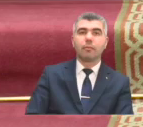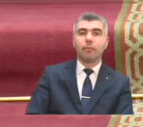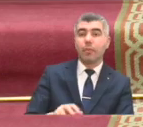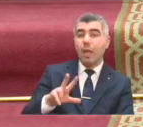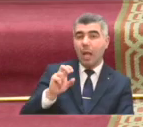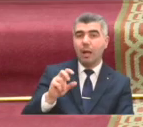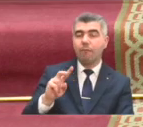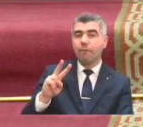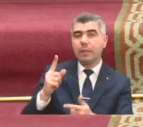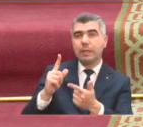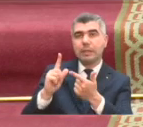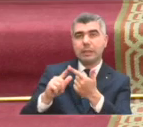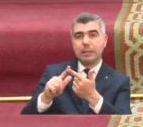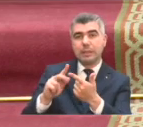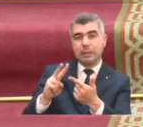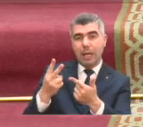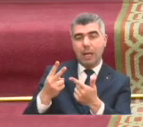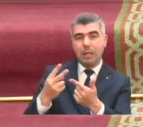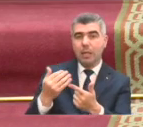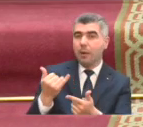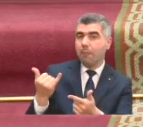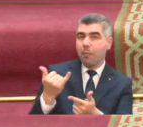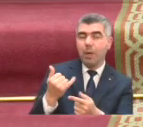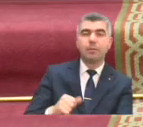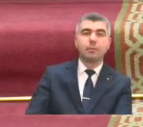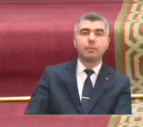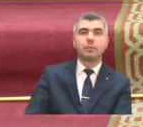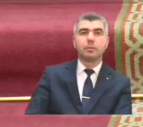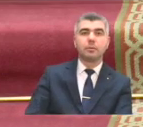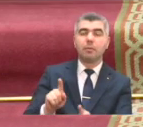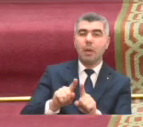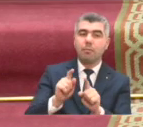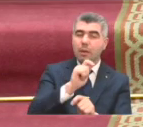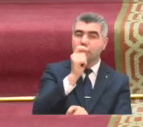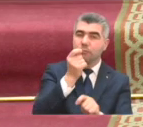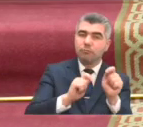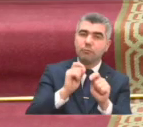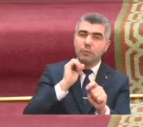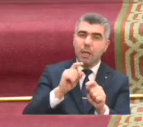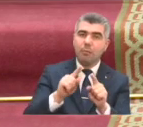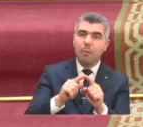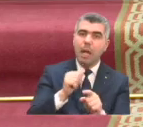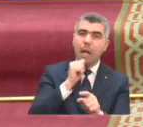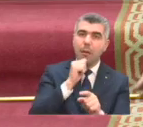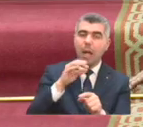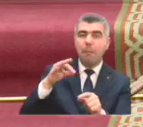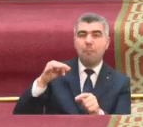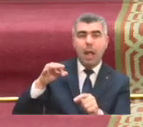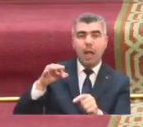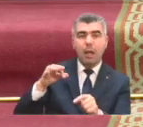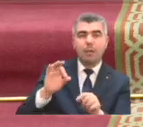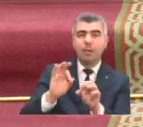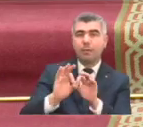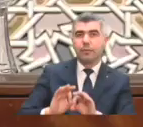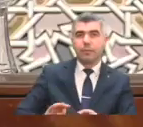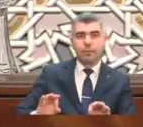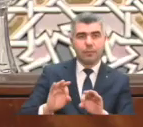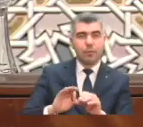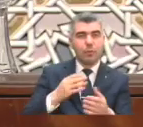والنقطة الثانية كذلك اللي هي أساسية وهو التصميم المثالي لمنافذ المياه المالحة. سيد الوزير